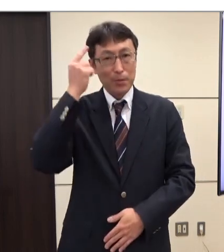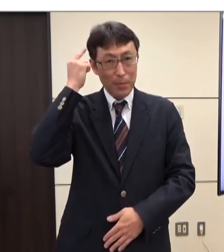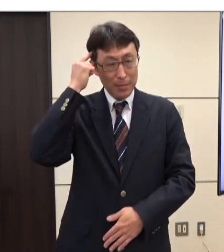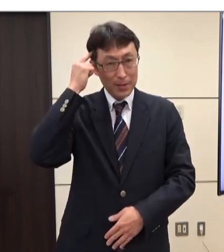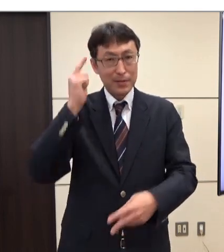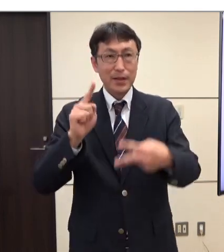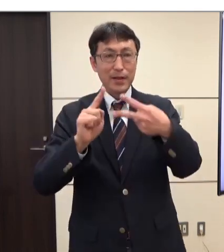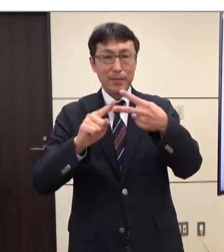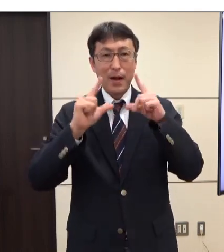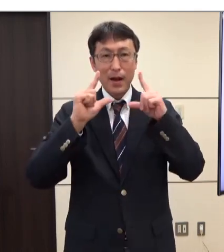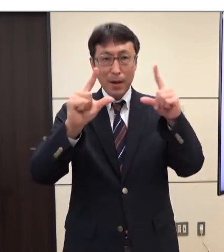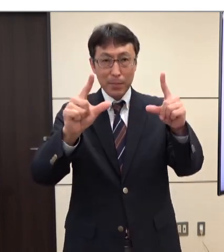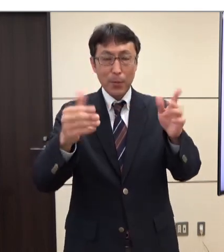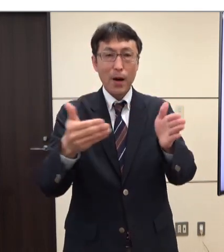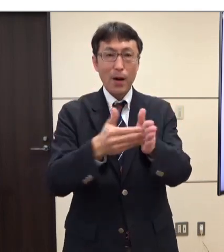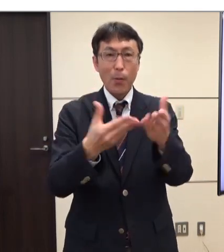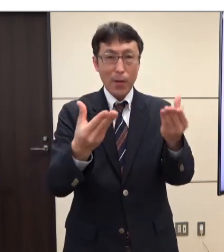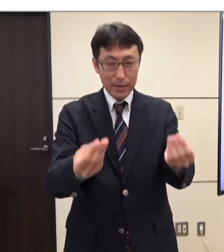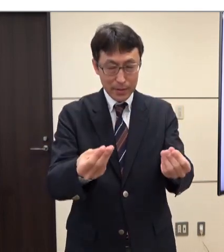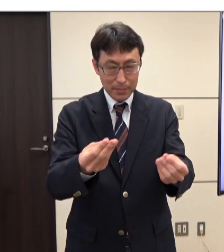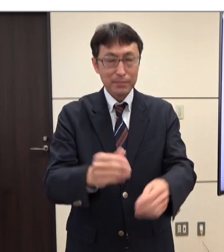ります。